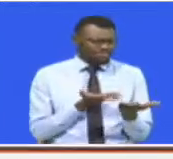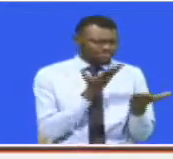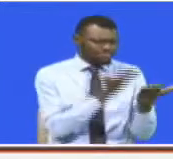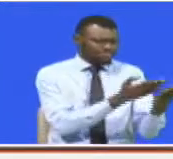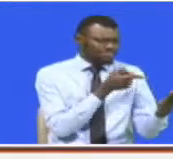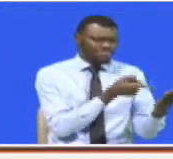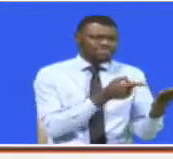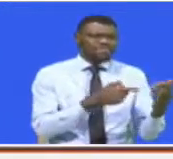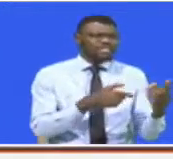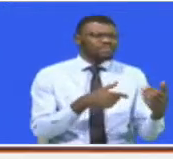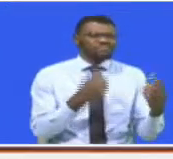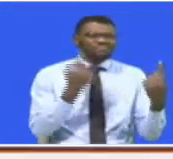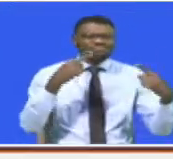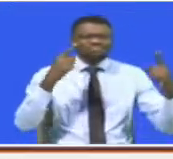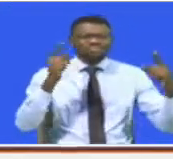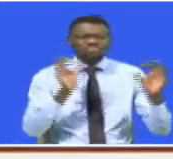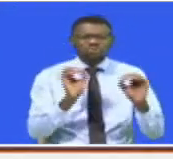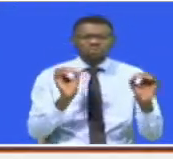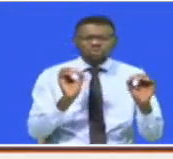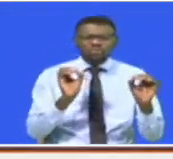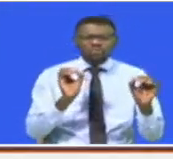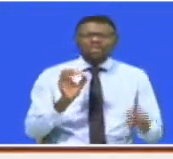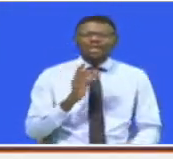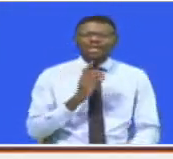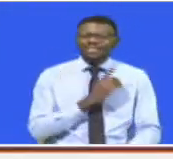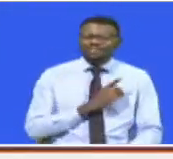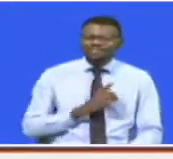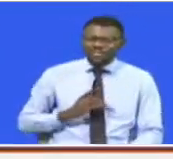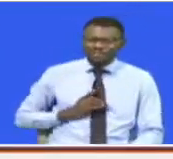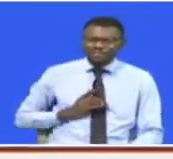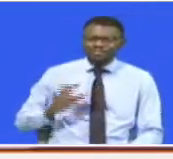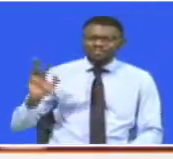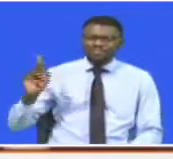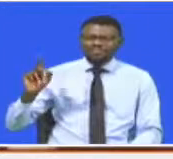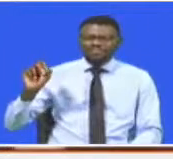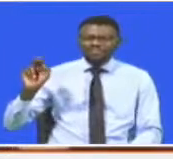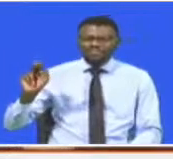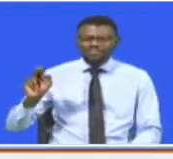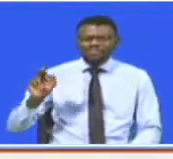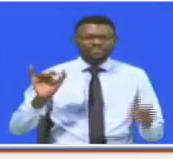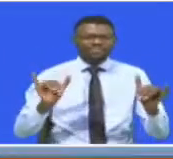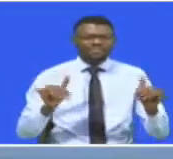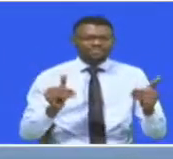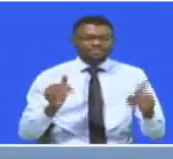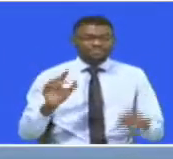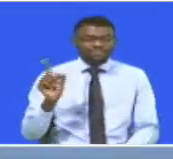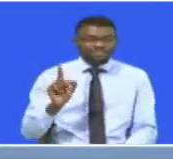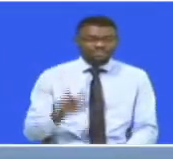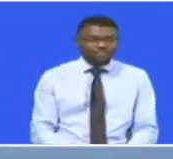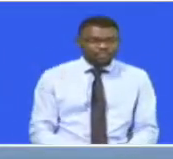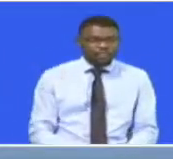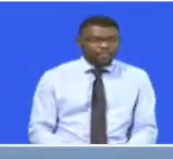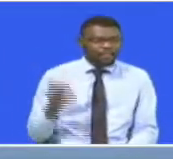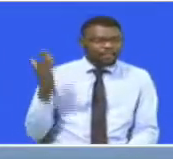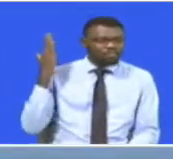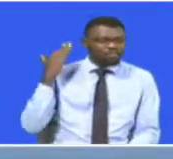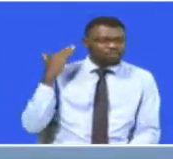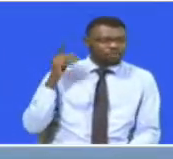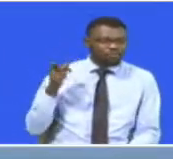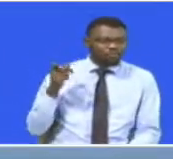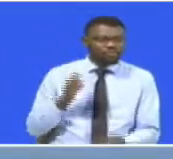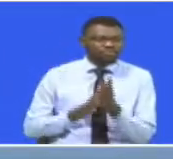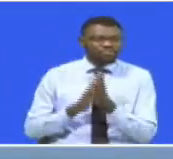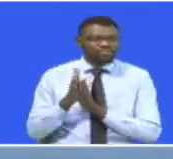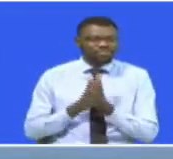a conviction. David Muthoka, KTN News, Nairobi. Aliyekuwa mwaniaji mwakilishi wa